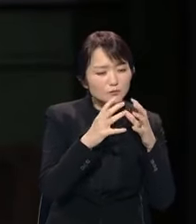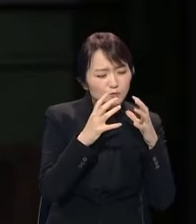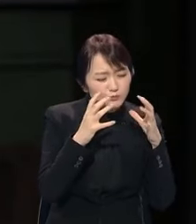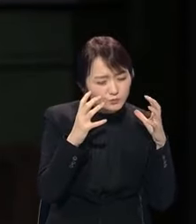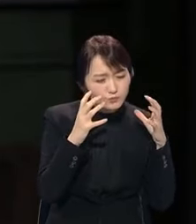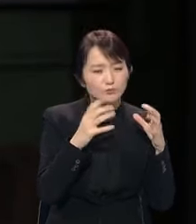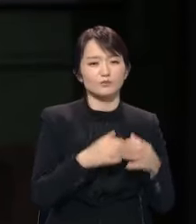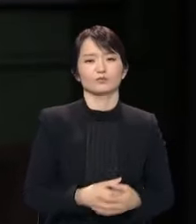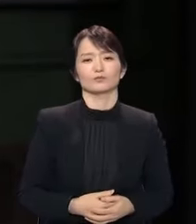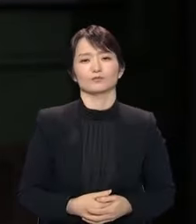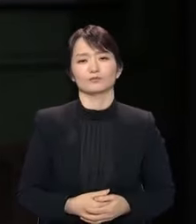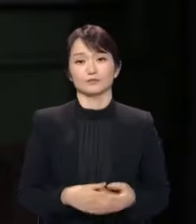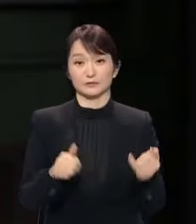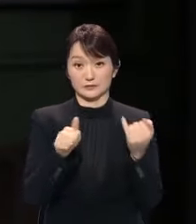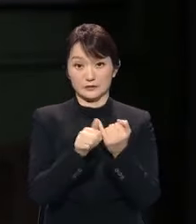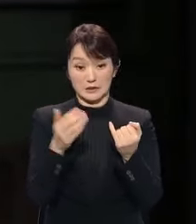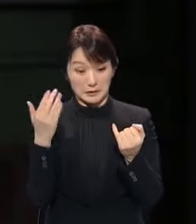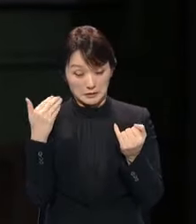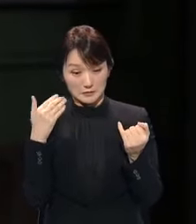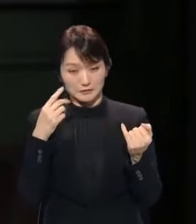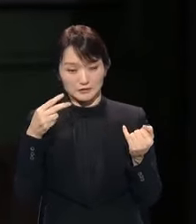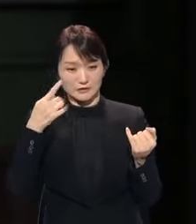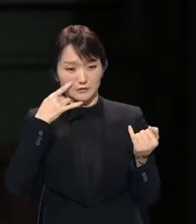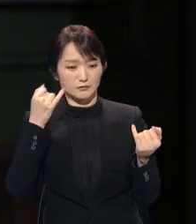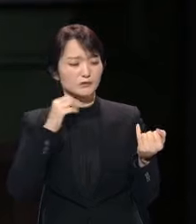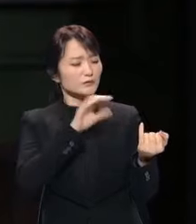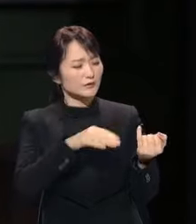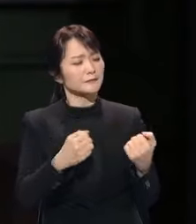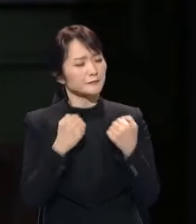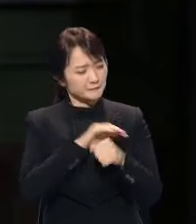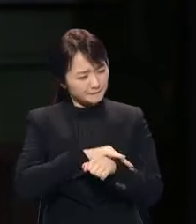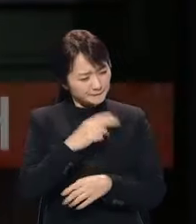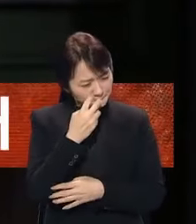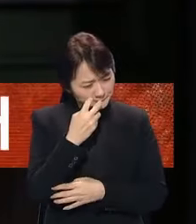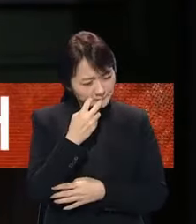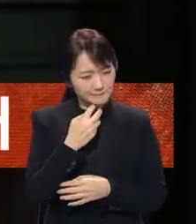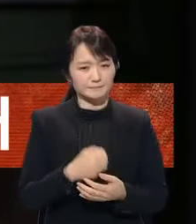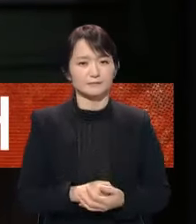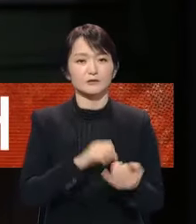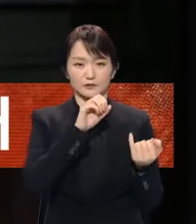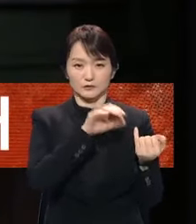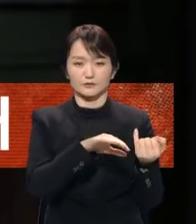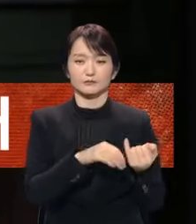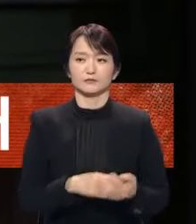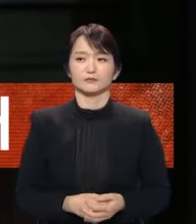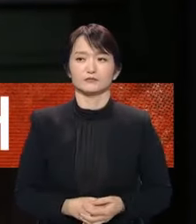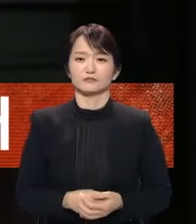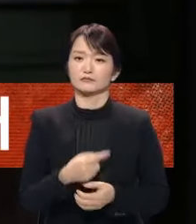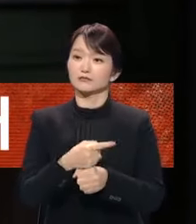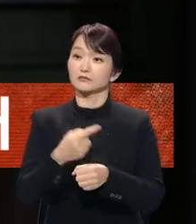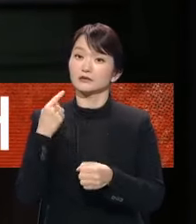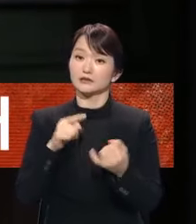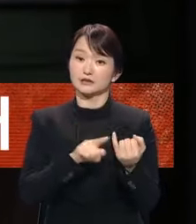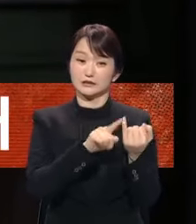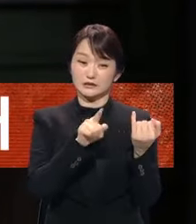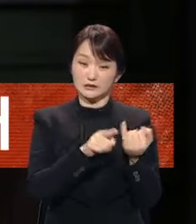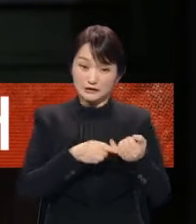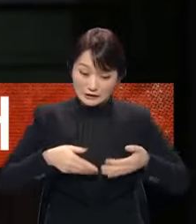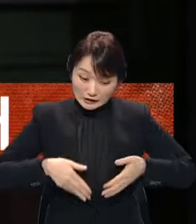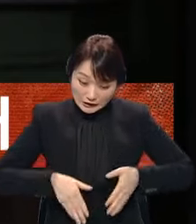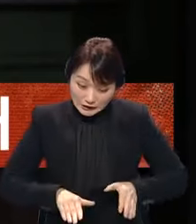합니다. 그런데 결혼 전부터 시어머니가 뭐 건강 잘 챙겨라, 몸 챙겨라 이런 말씀을 하시긴 하셨는데 1년 전에 그 임신 출산